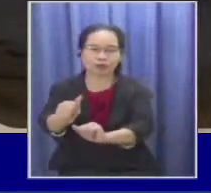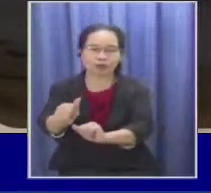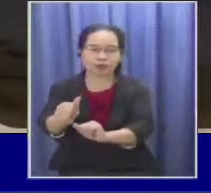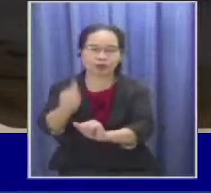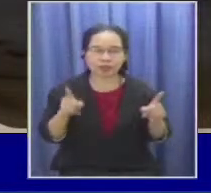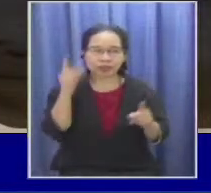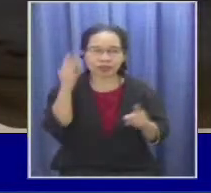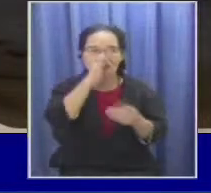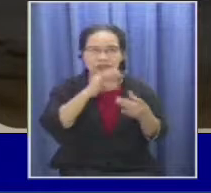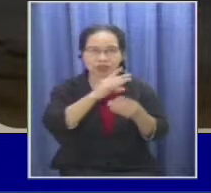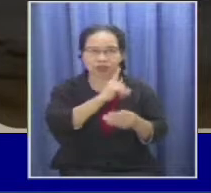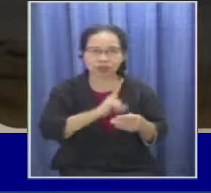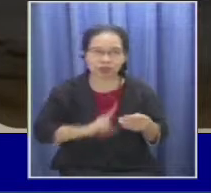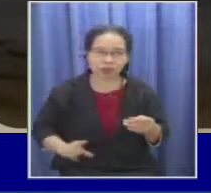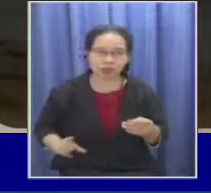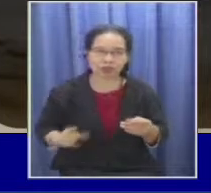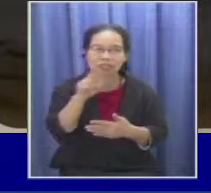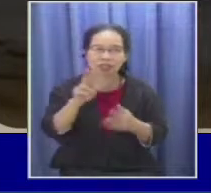akiri